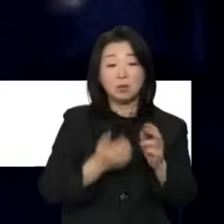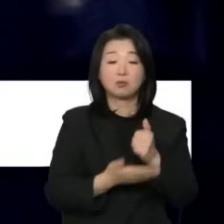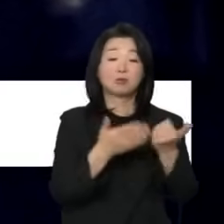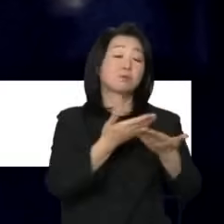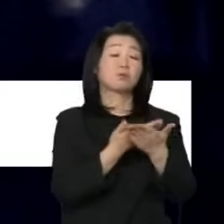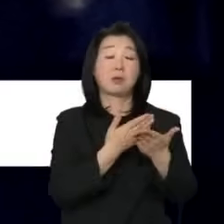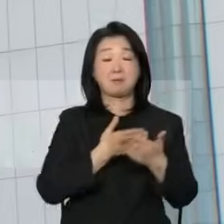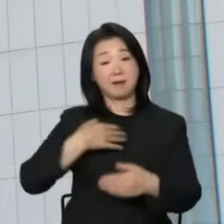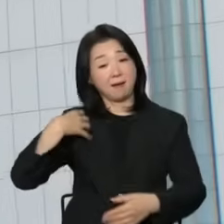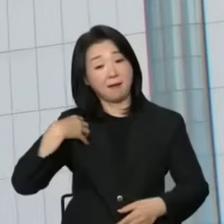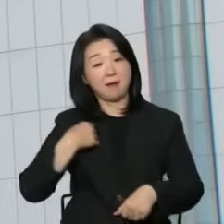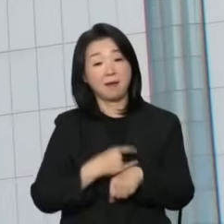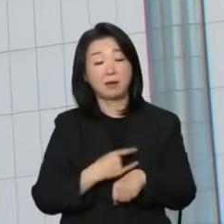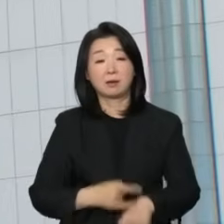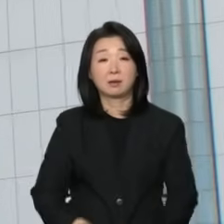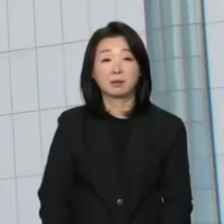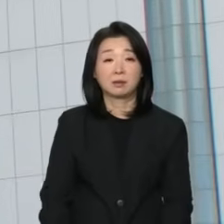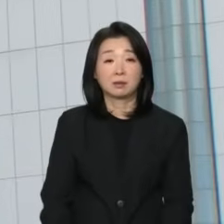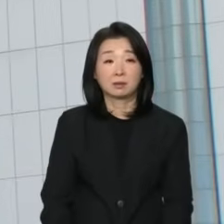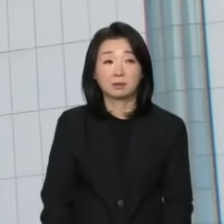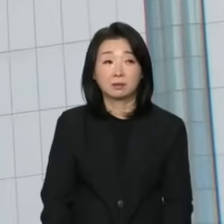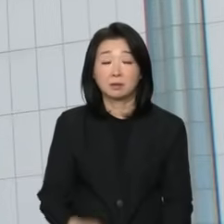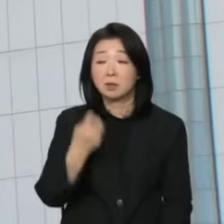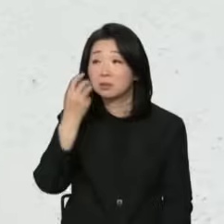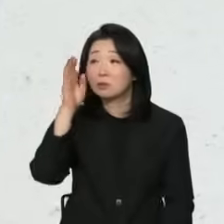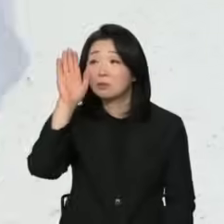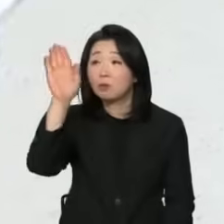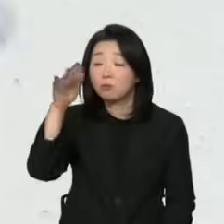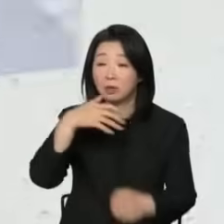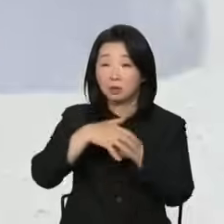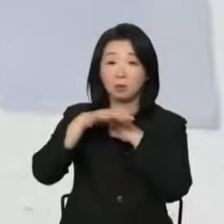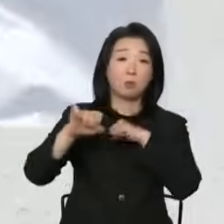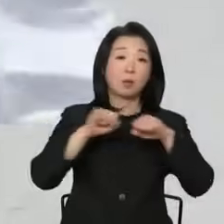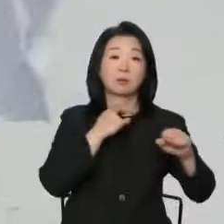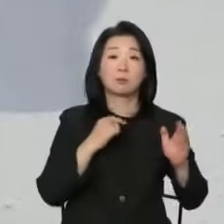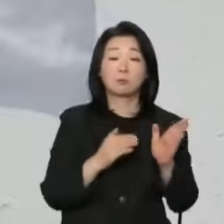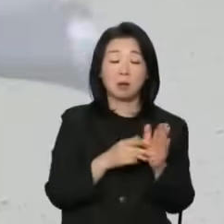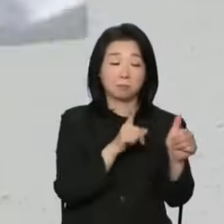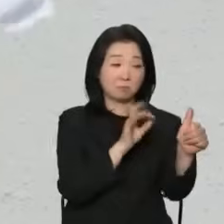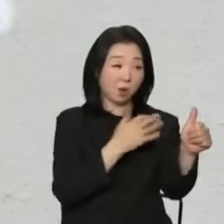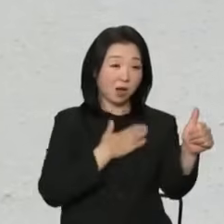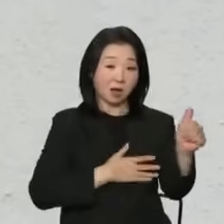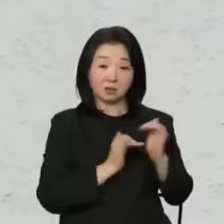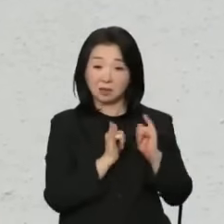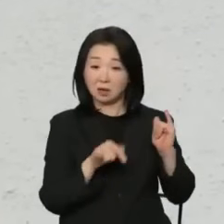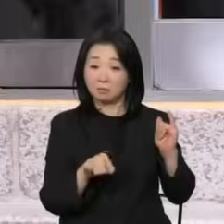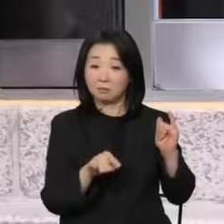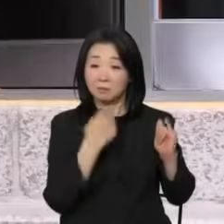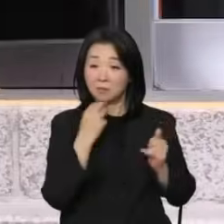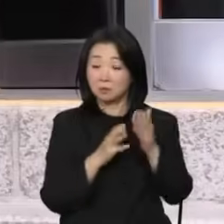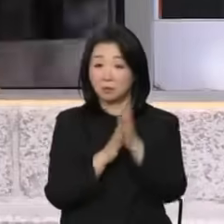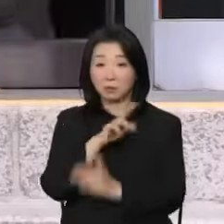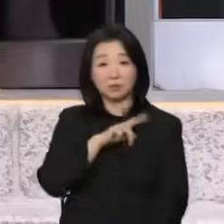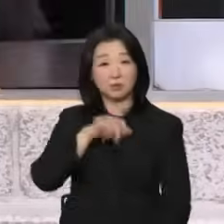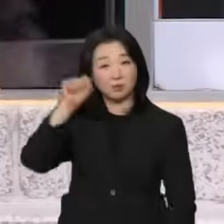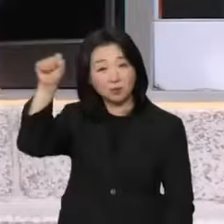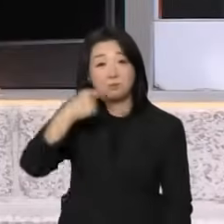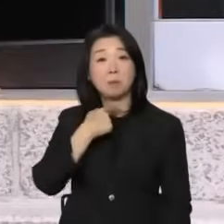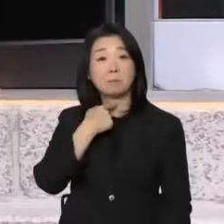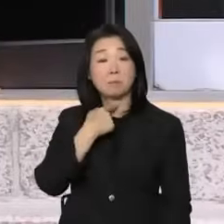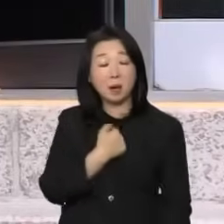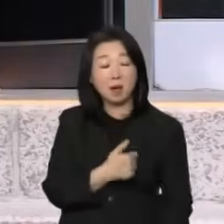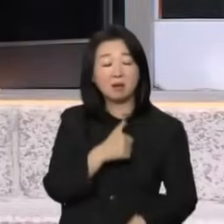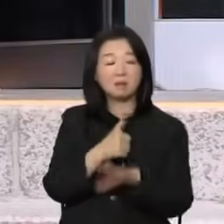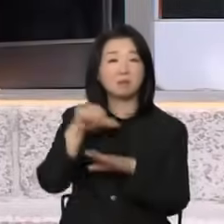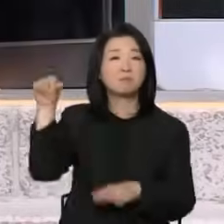하겠습니다. 실제 석 달 뒤 대구에서 활동하던 명 씨 지인이 서울시 의원에 출마했다가